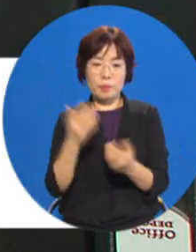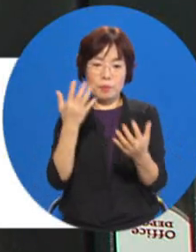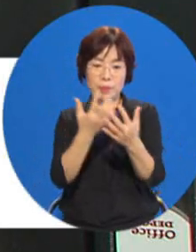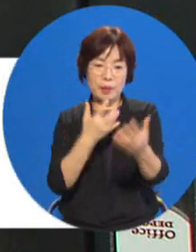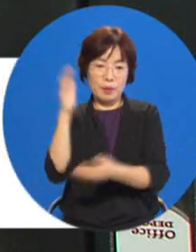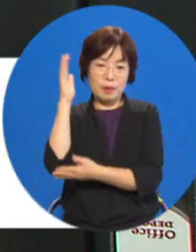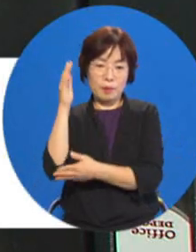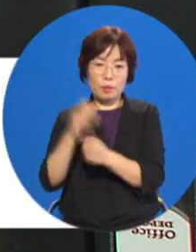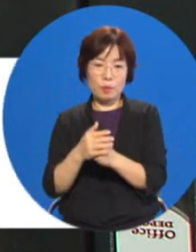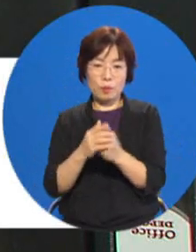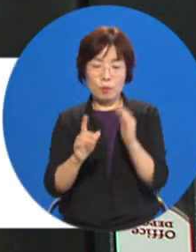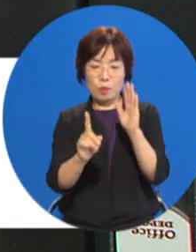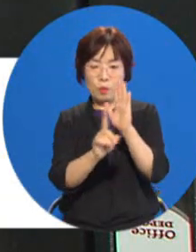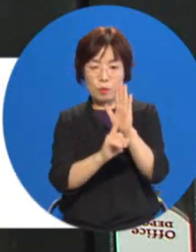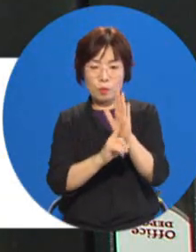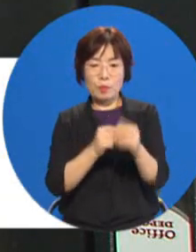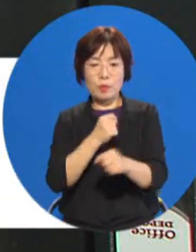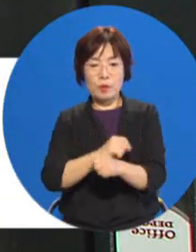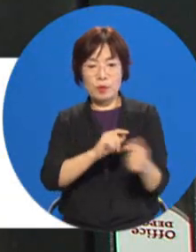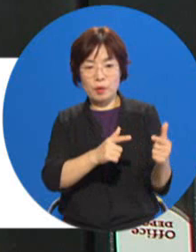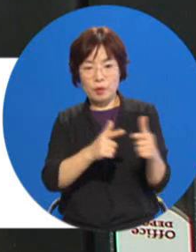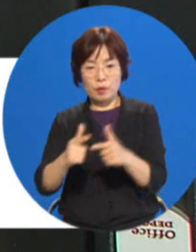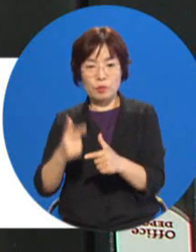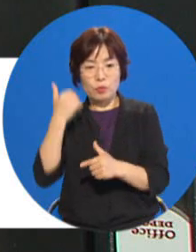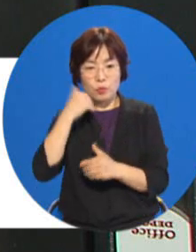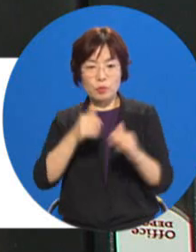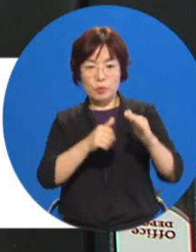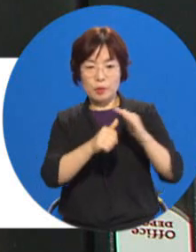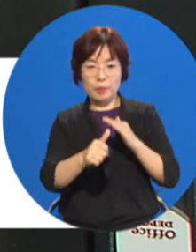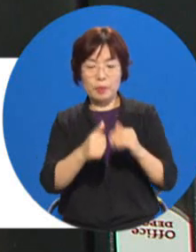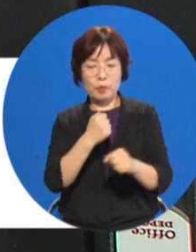좀 하고 공모전도 좀 하고 이렇게 해서